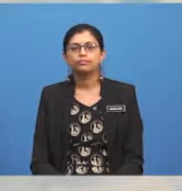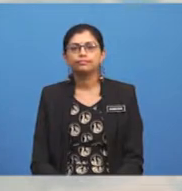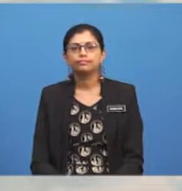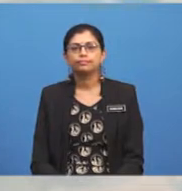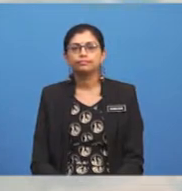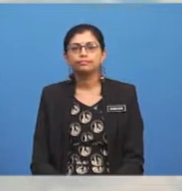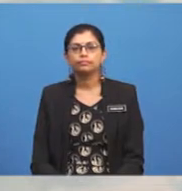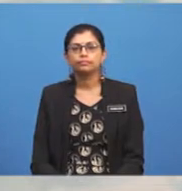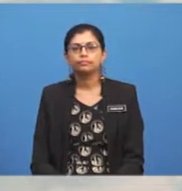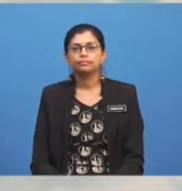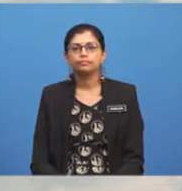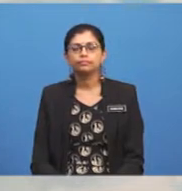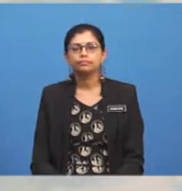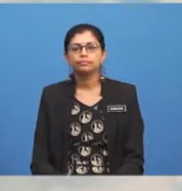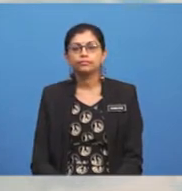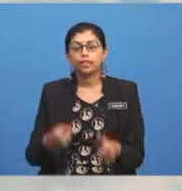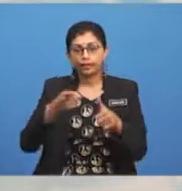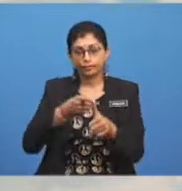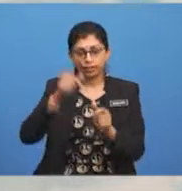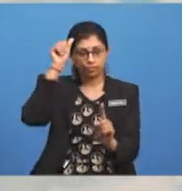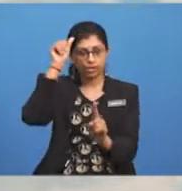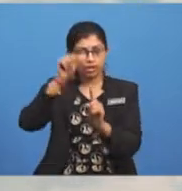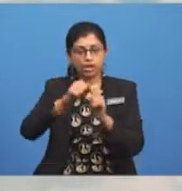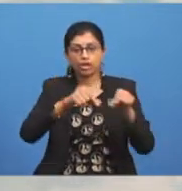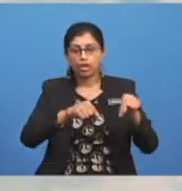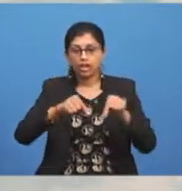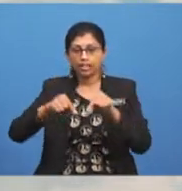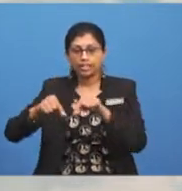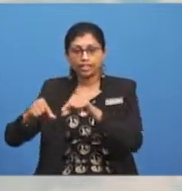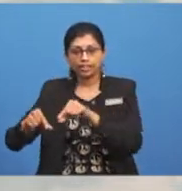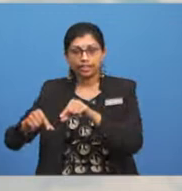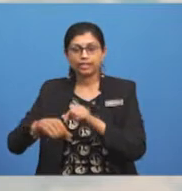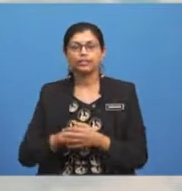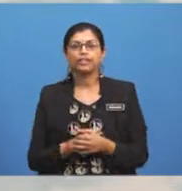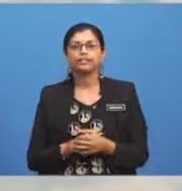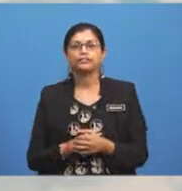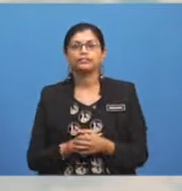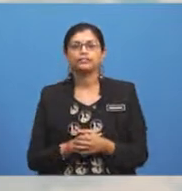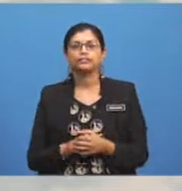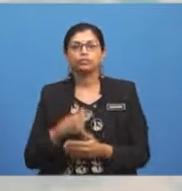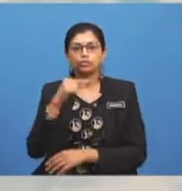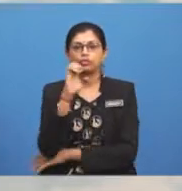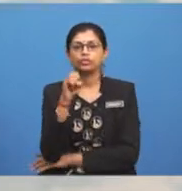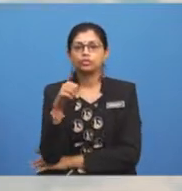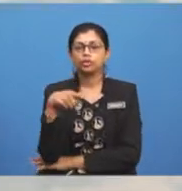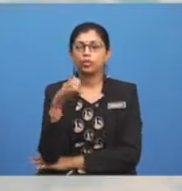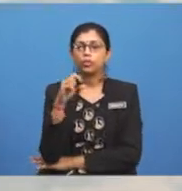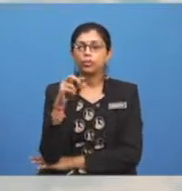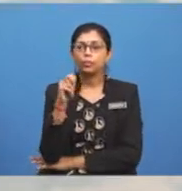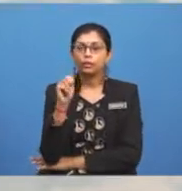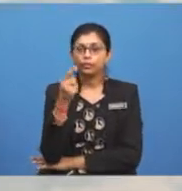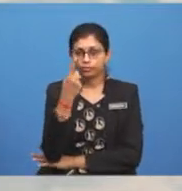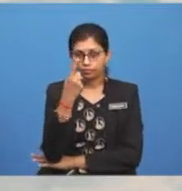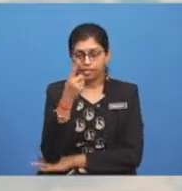pertama, arah gerakan bagi satelit geopagon adalah sama dengan arah gerakan putaran